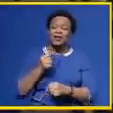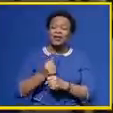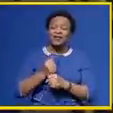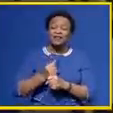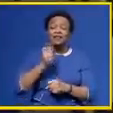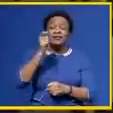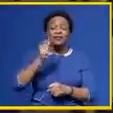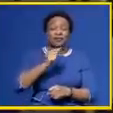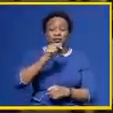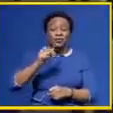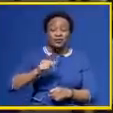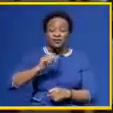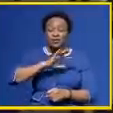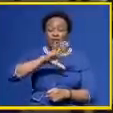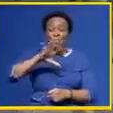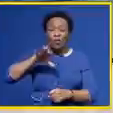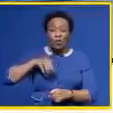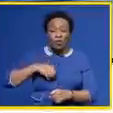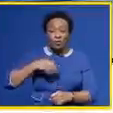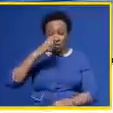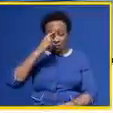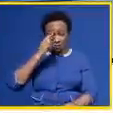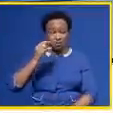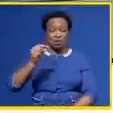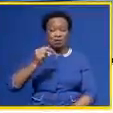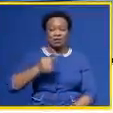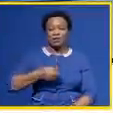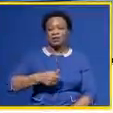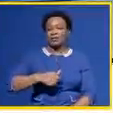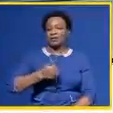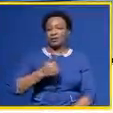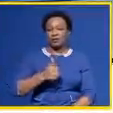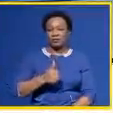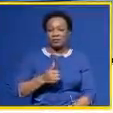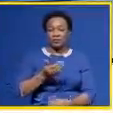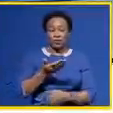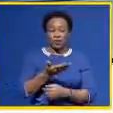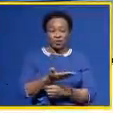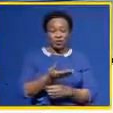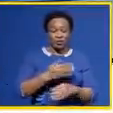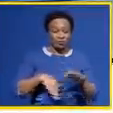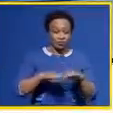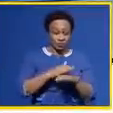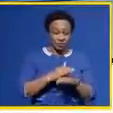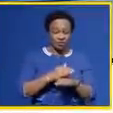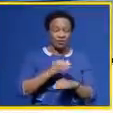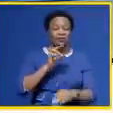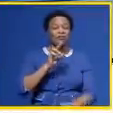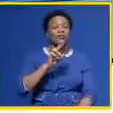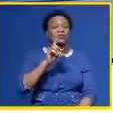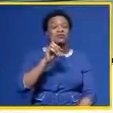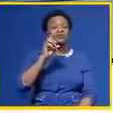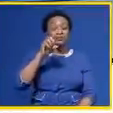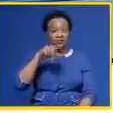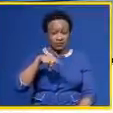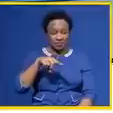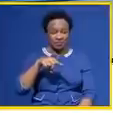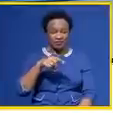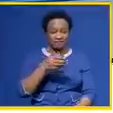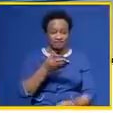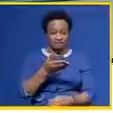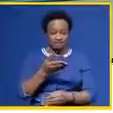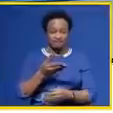ametufanya Watanzania tujiamini. Ni John Cheo, mwenyekiti wa UDP.